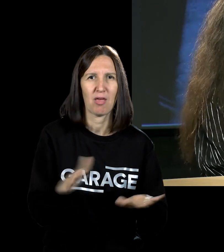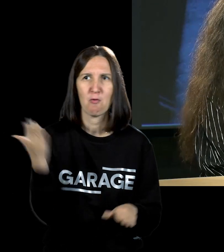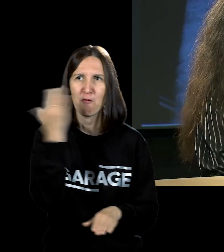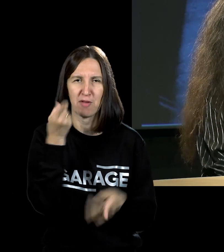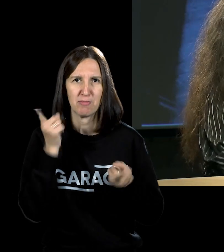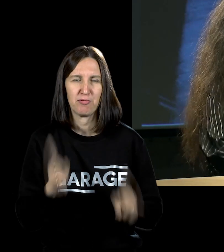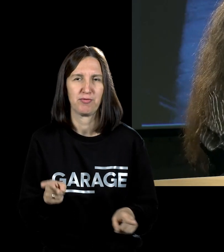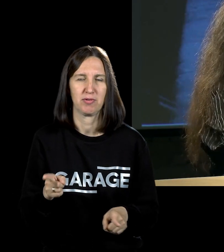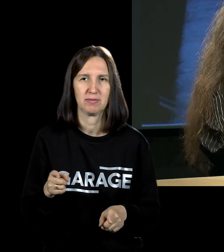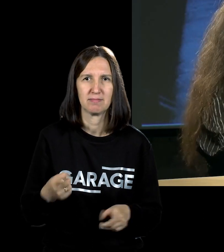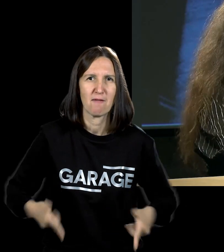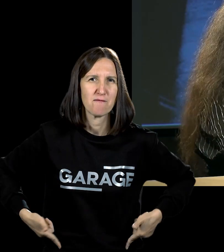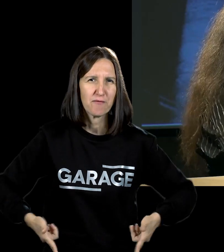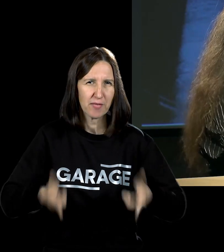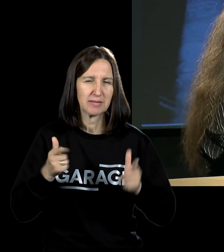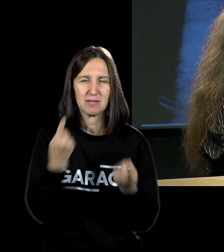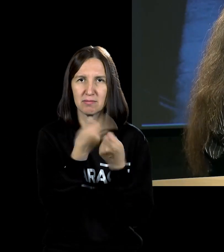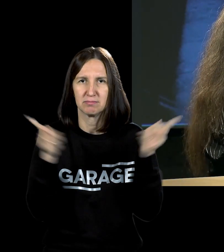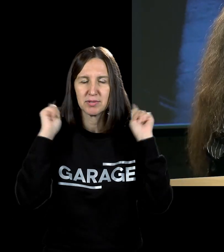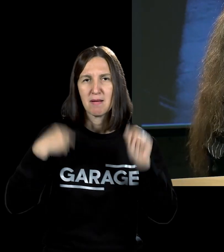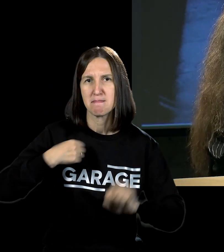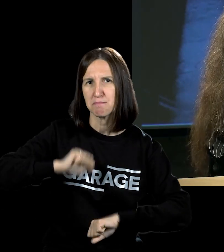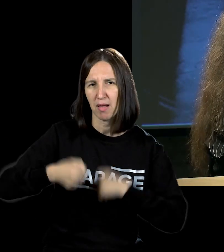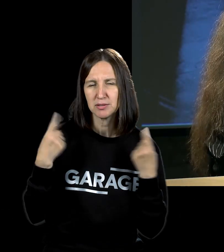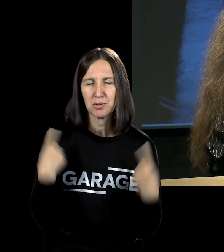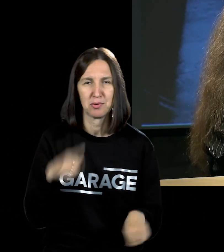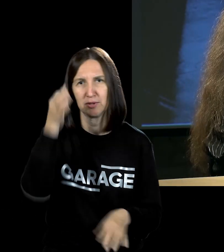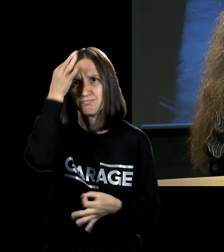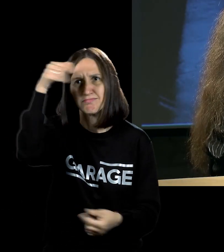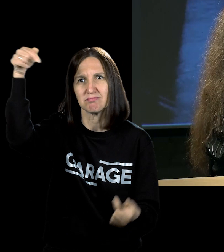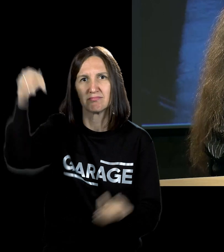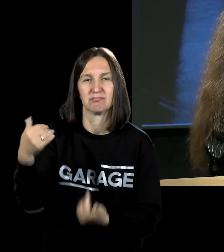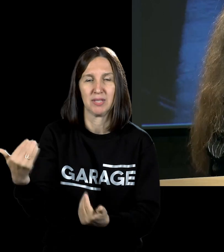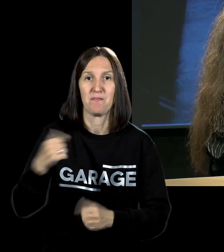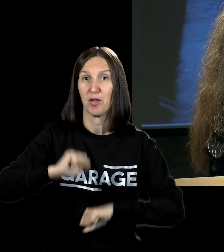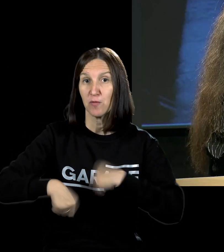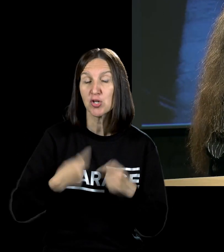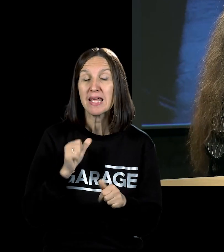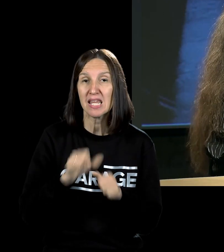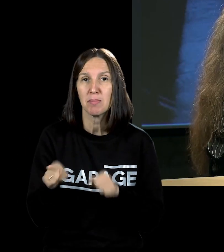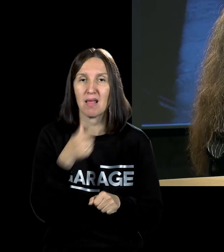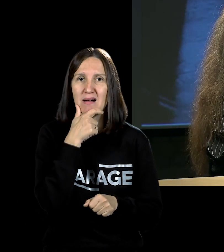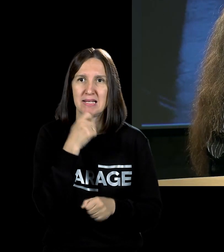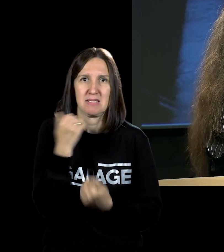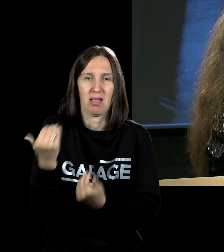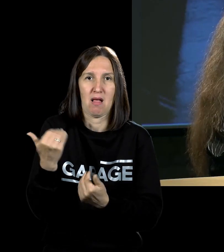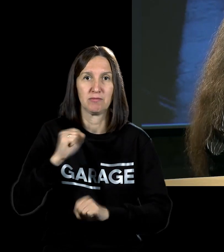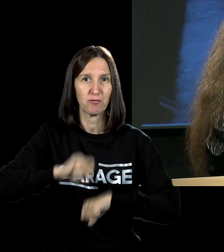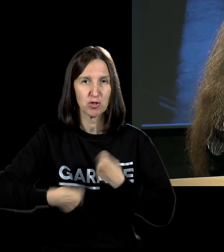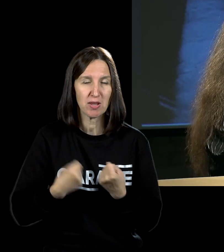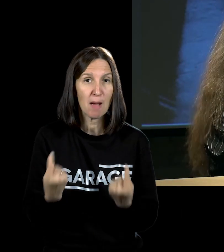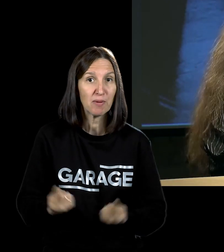с отточенными движениями, совершенно другой пластикой. И вот эту как бы красоту этих обыденных движений, повседневных